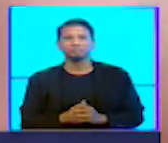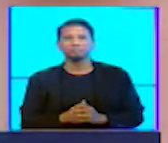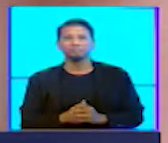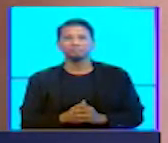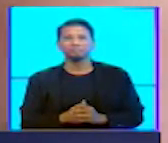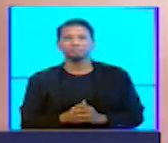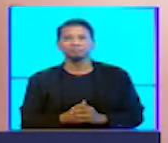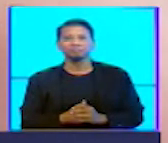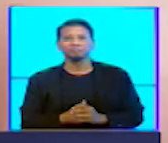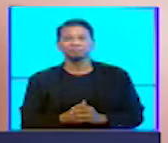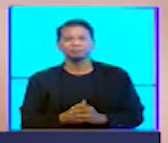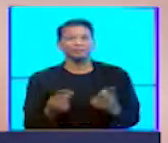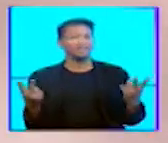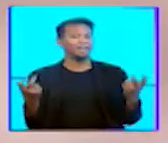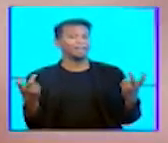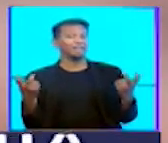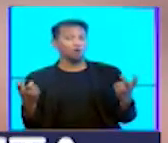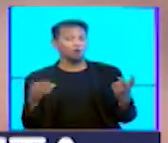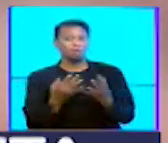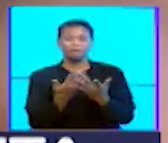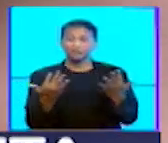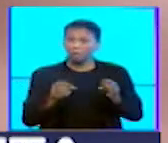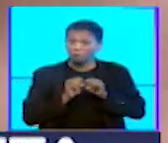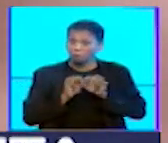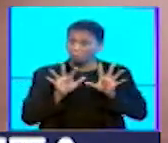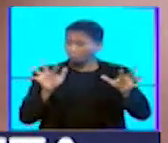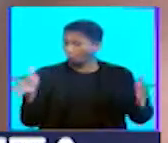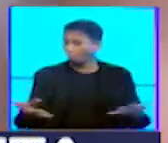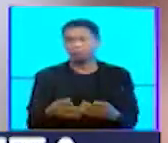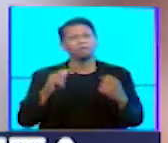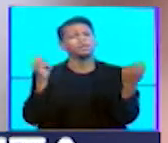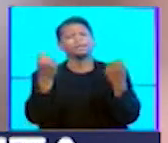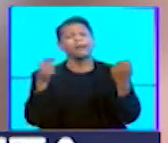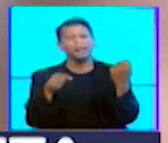Demam TikTok juga dialami warga binaan di lapas kelas 2B Pariaman, Sumatera Barat.